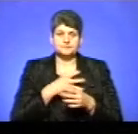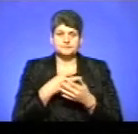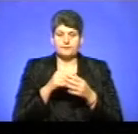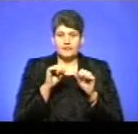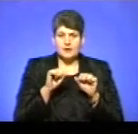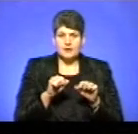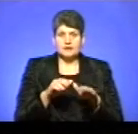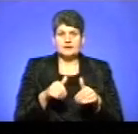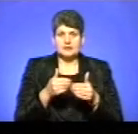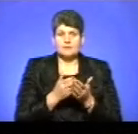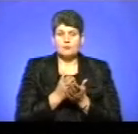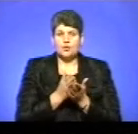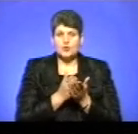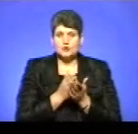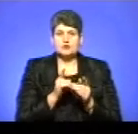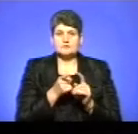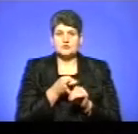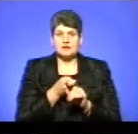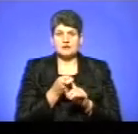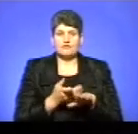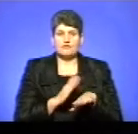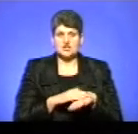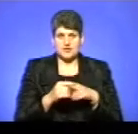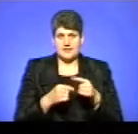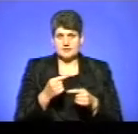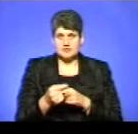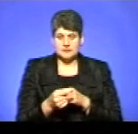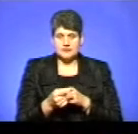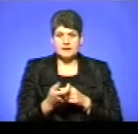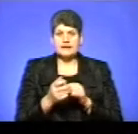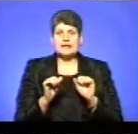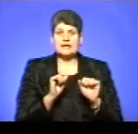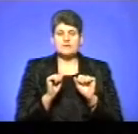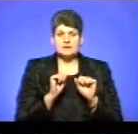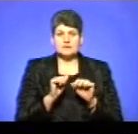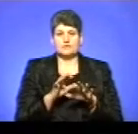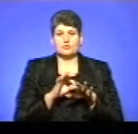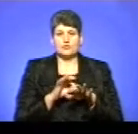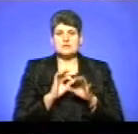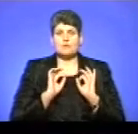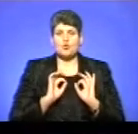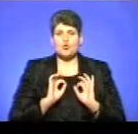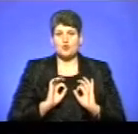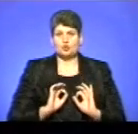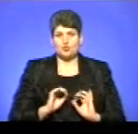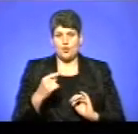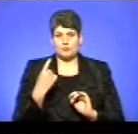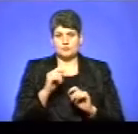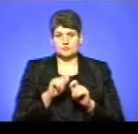яка надає публічні послуги, що спричинило тяжкі наслідки. Процесуальне керівництво здійснюється прокуратурою області.